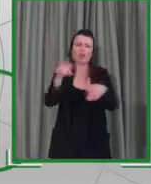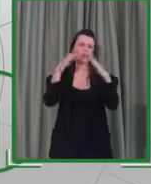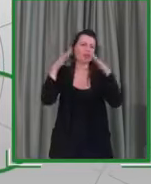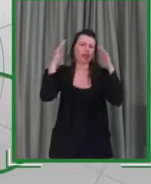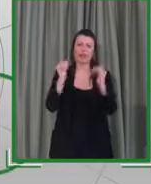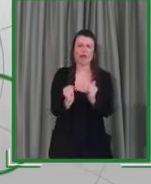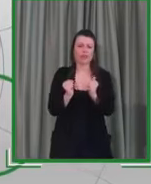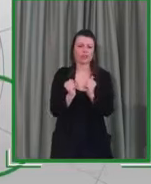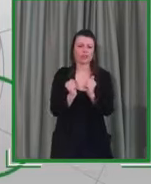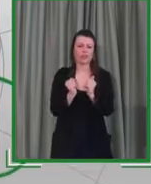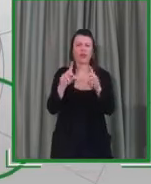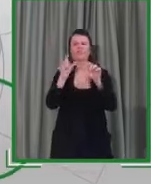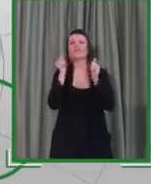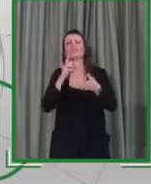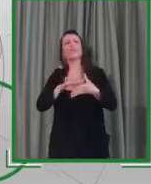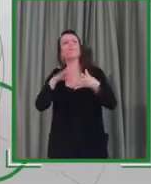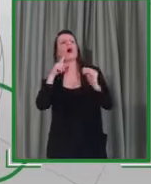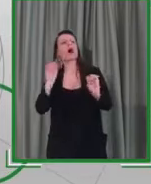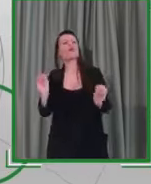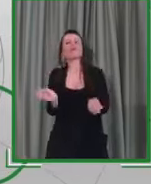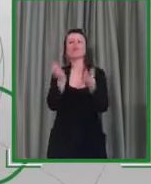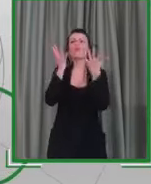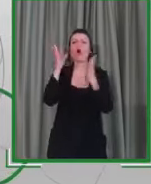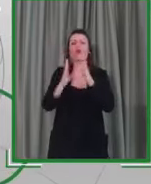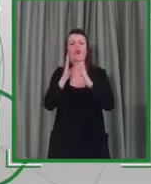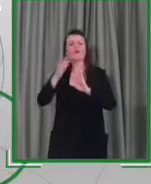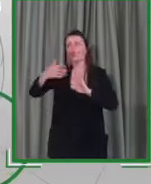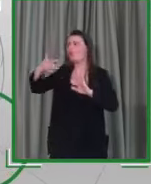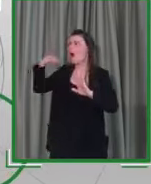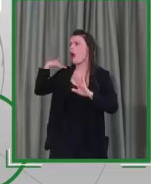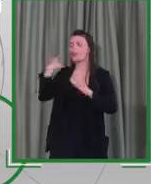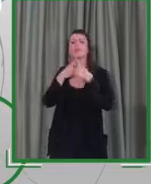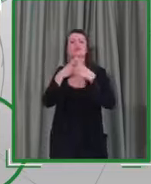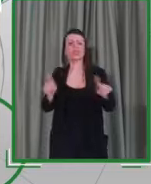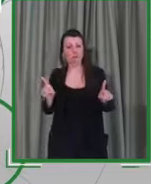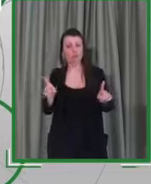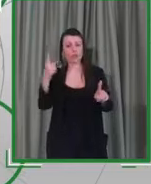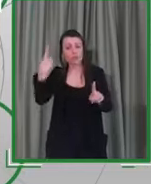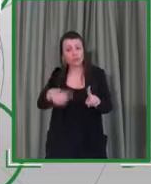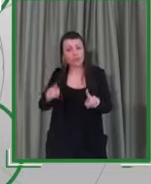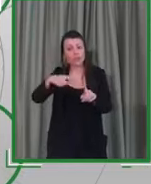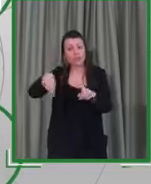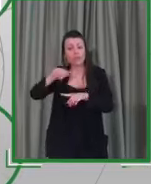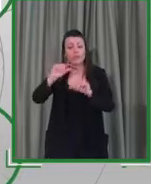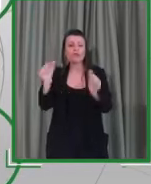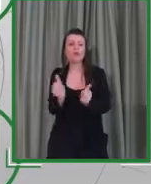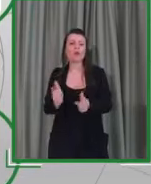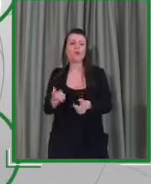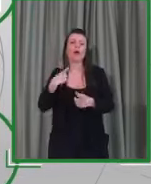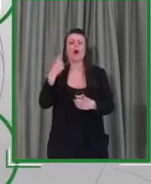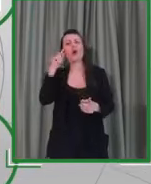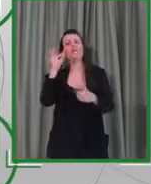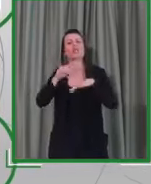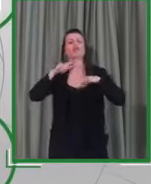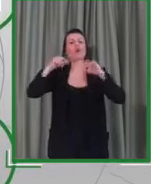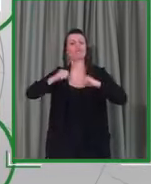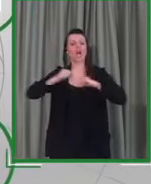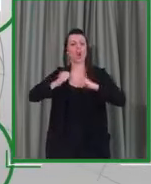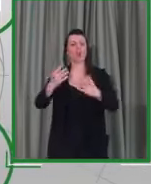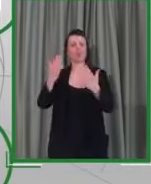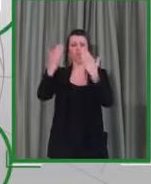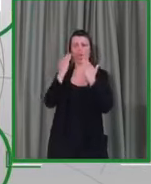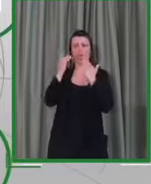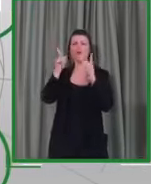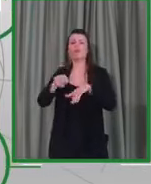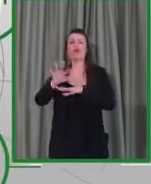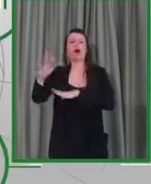diversa dagli altri ma è una pasqua per la nostra salute e soprattutto per la salute degli altri detto